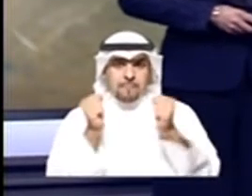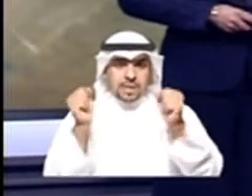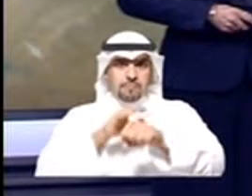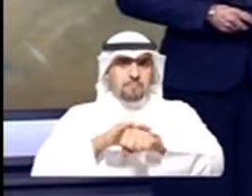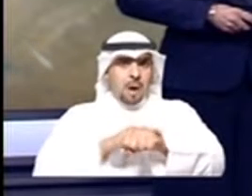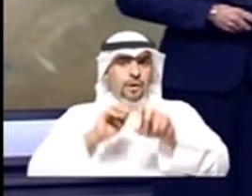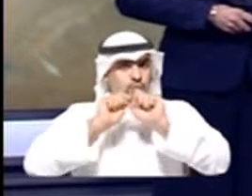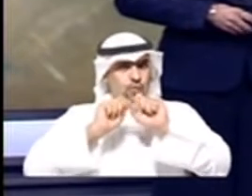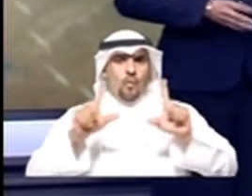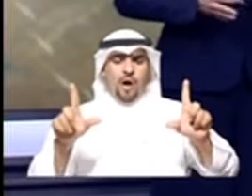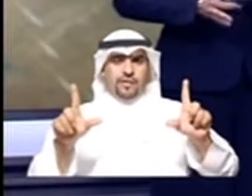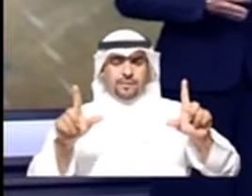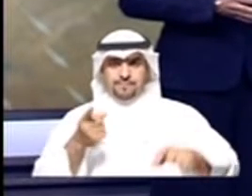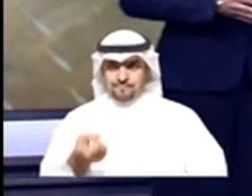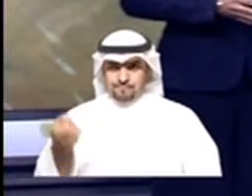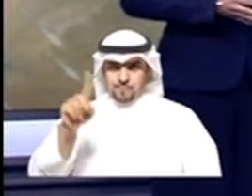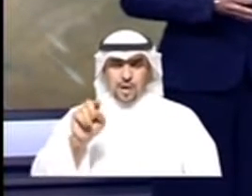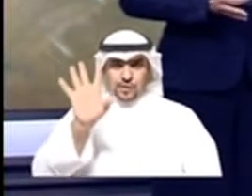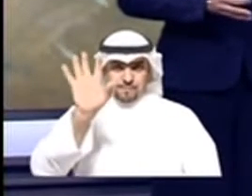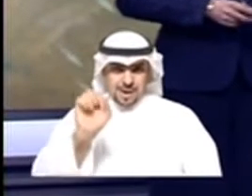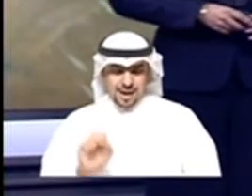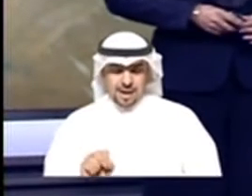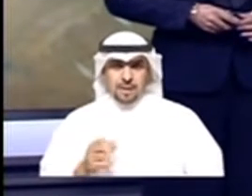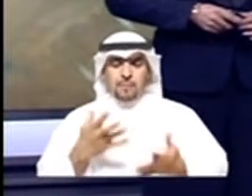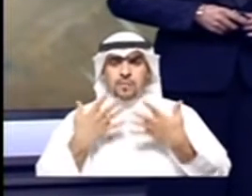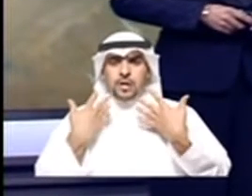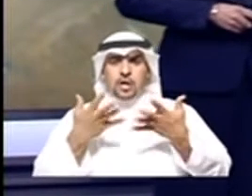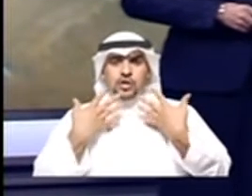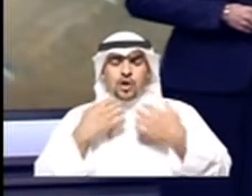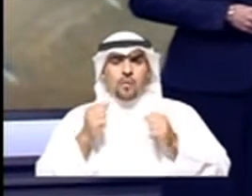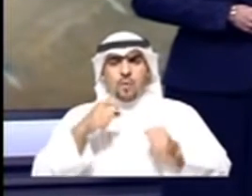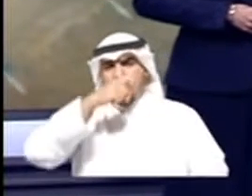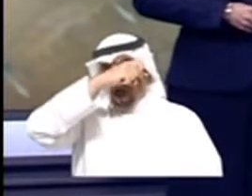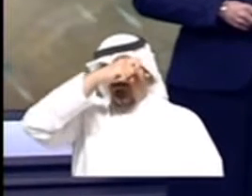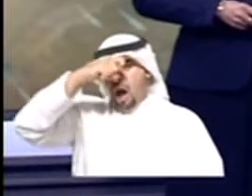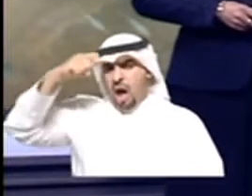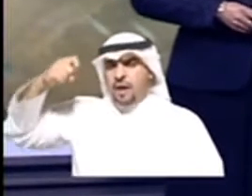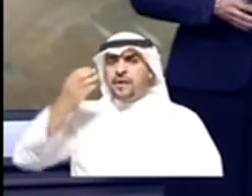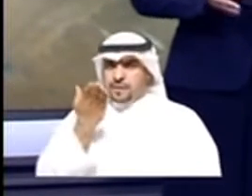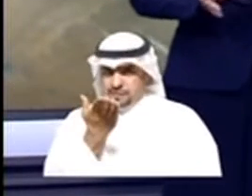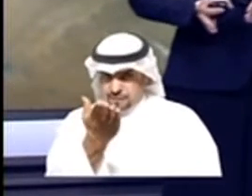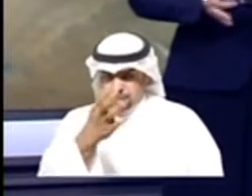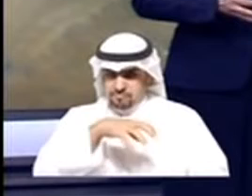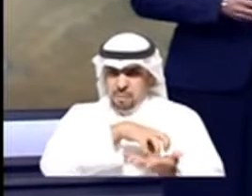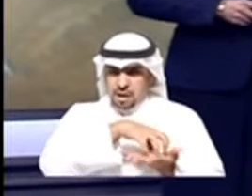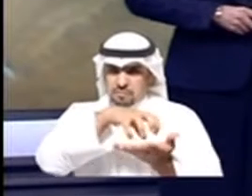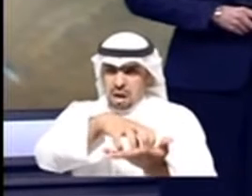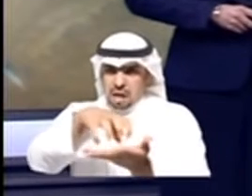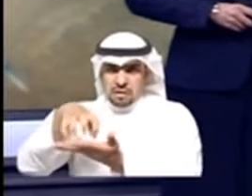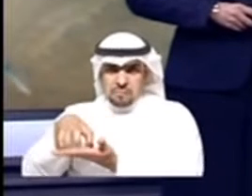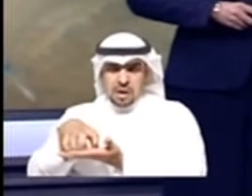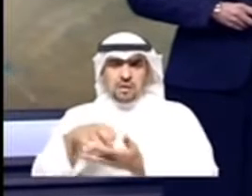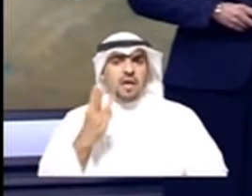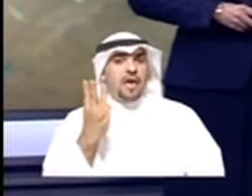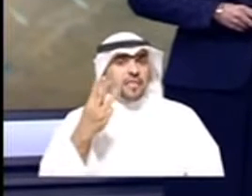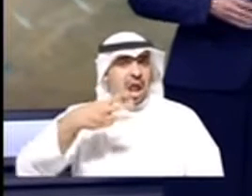منتصف يوم الغد راح تكون أجواء حارة نسبيا، متوقع تصل درجات الحرارة العظمى في بعض المناطق ما بين 30 إلى